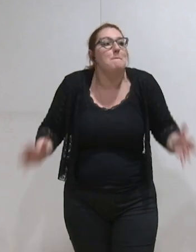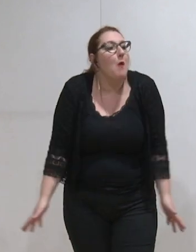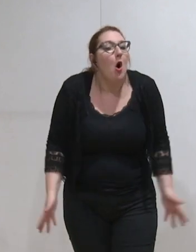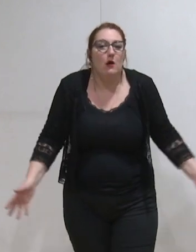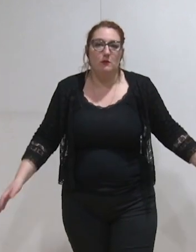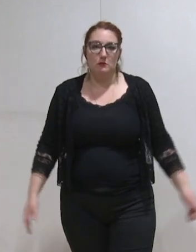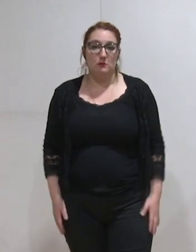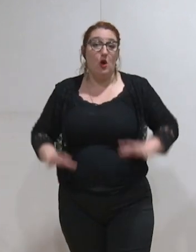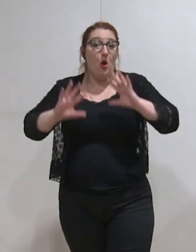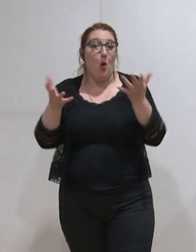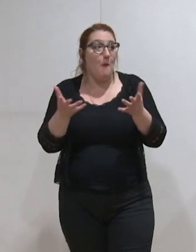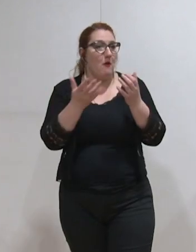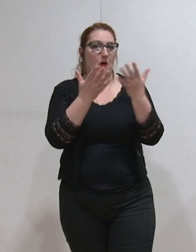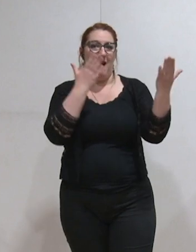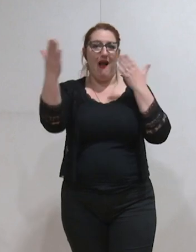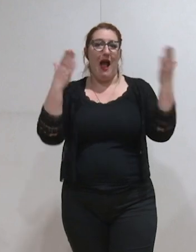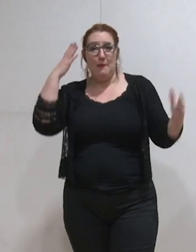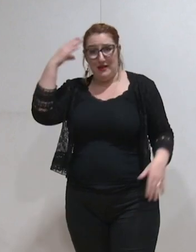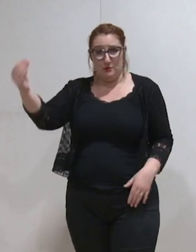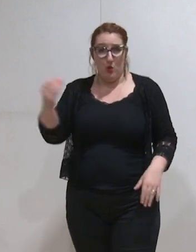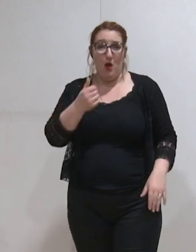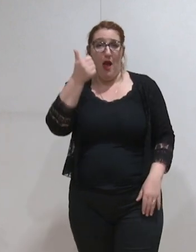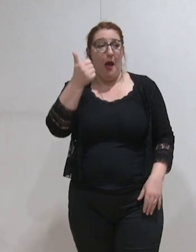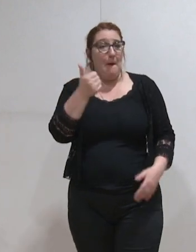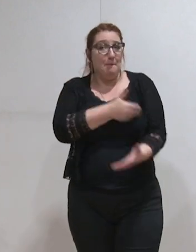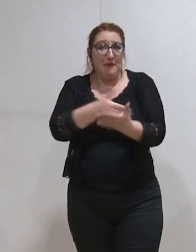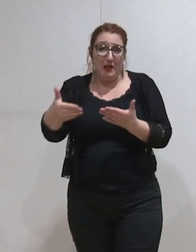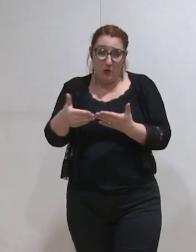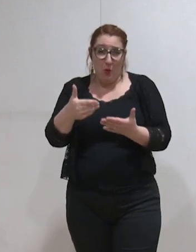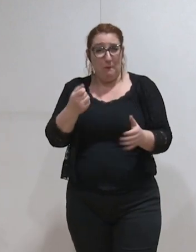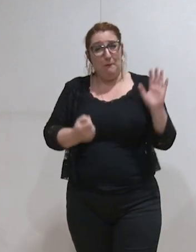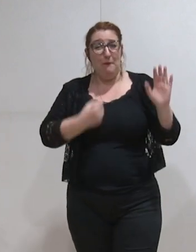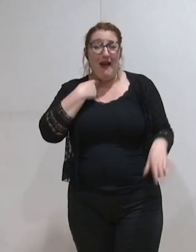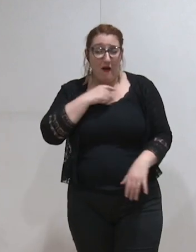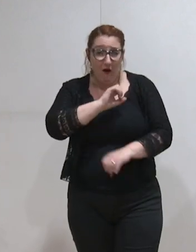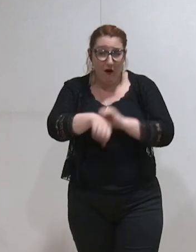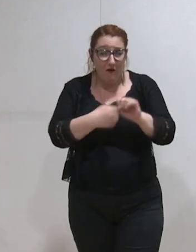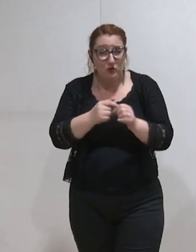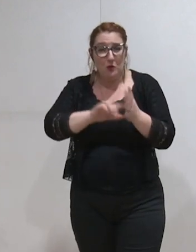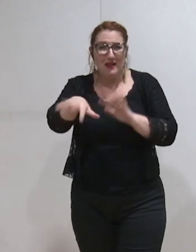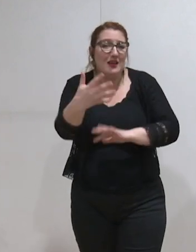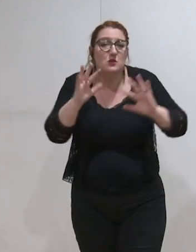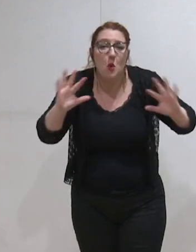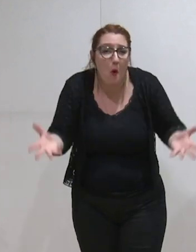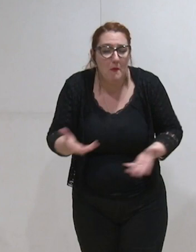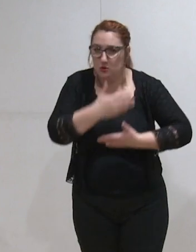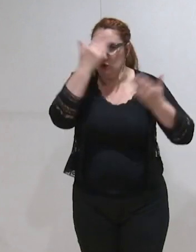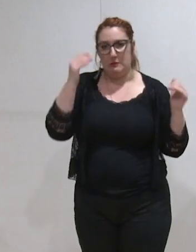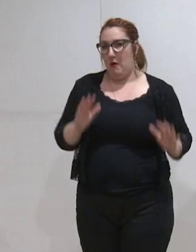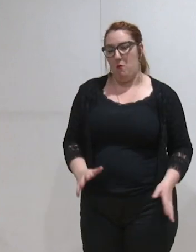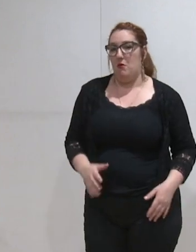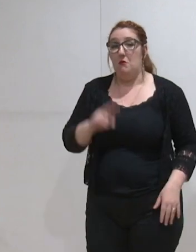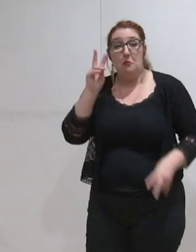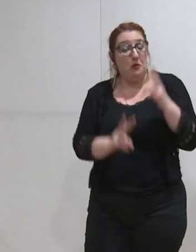Alpexpo ne perdrait qu'un million en 2015 et peut-être que je me trompe je le souhaite il se trouve que